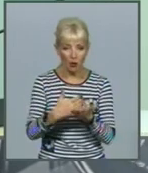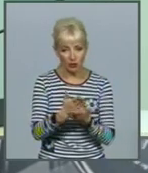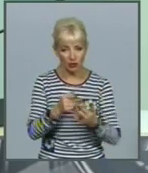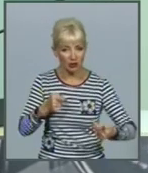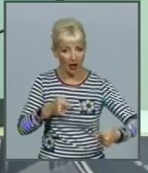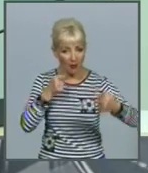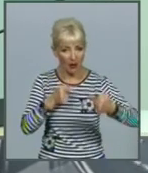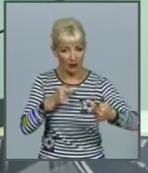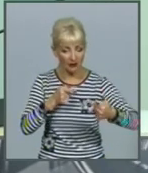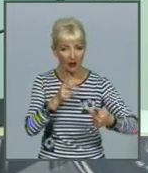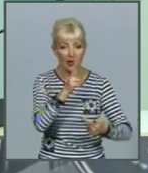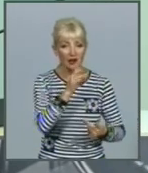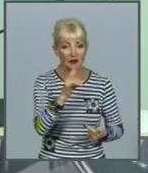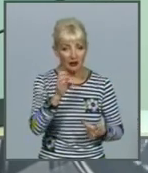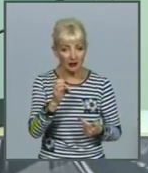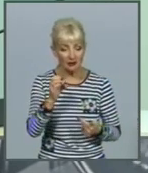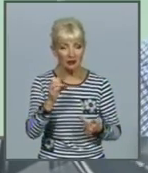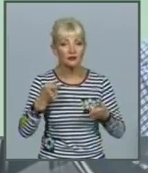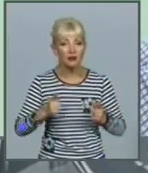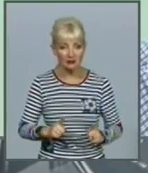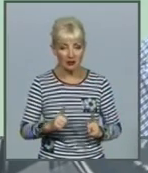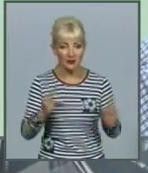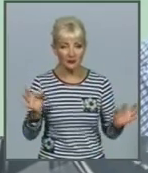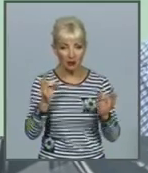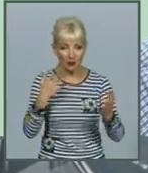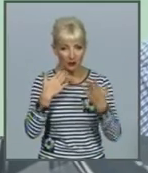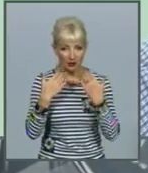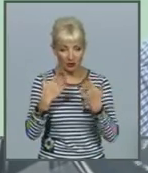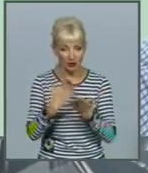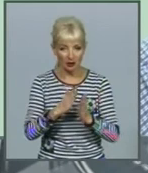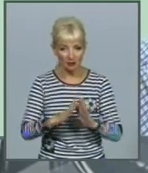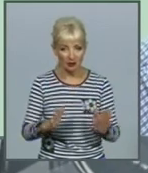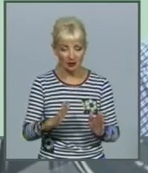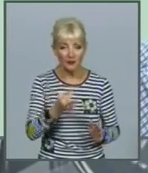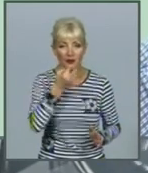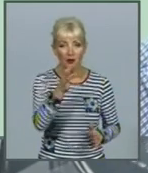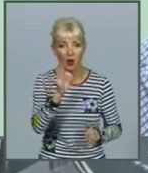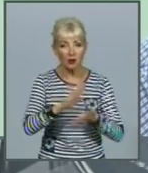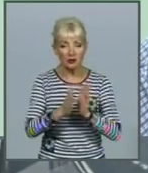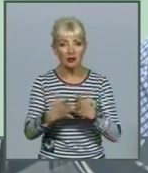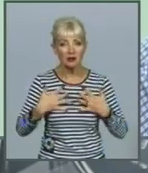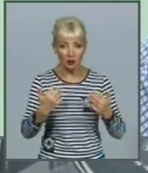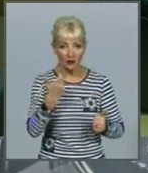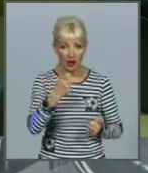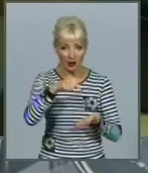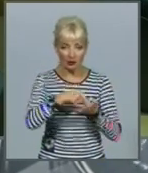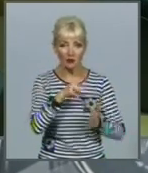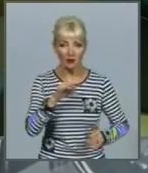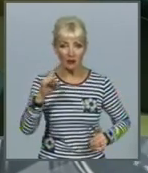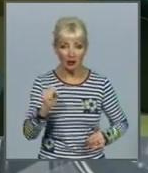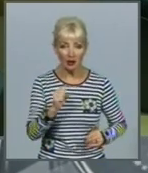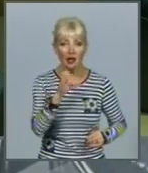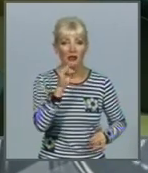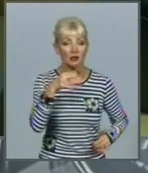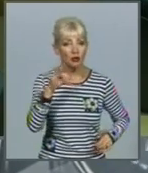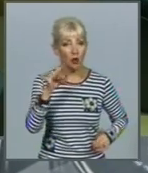в дійсності ніякого відношення не має. Повідомляючи про стан здоров'я харківського міського голови, Юрій Сидоренко наголосив,